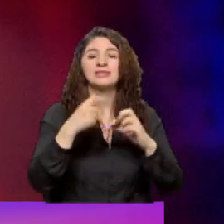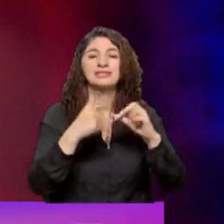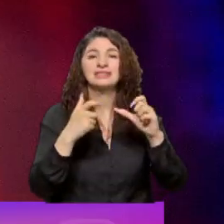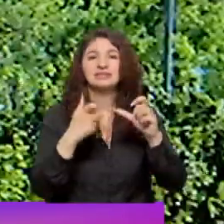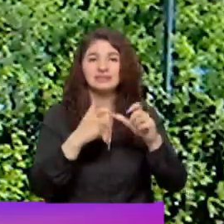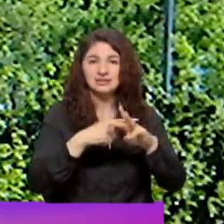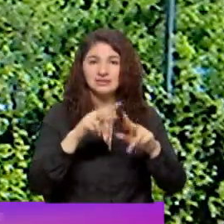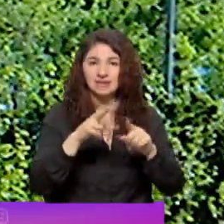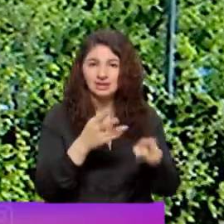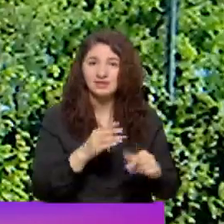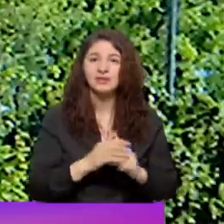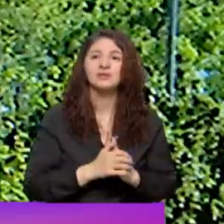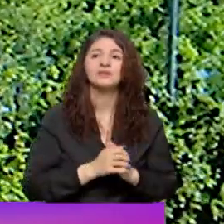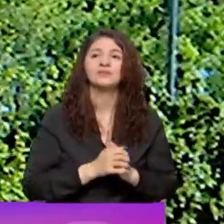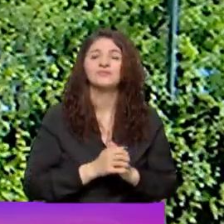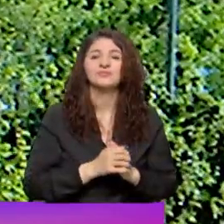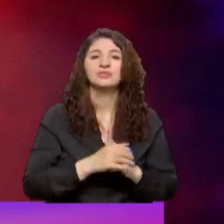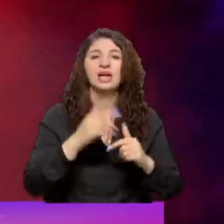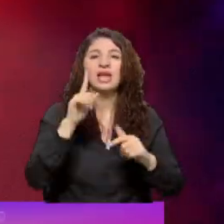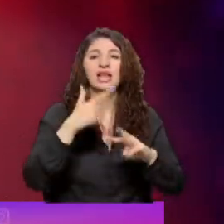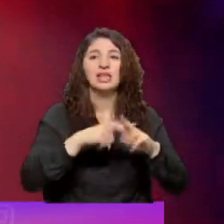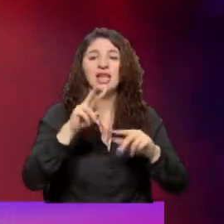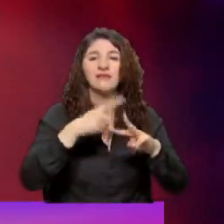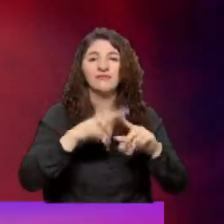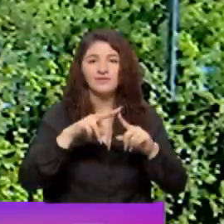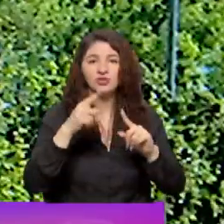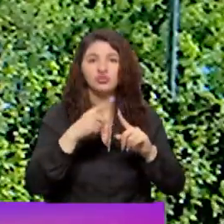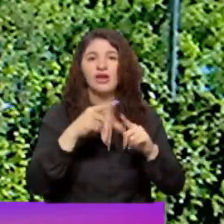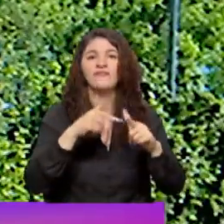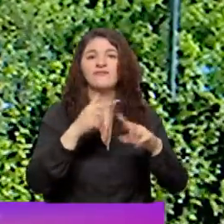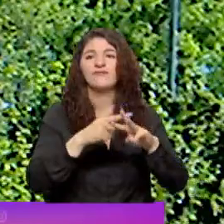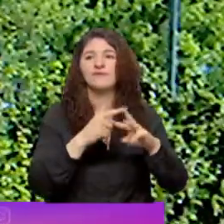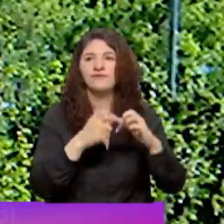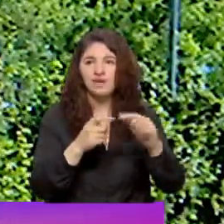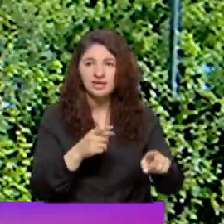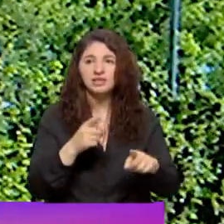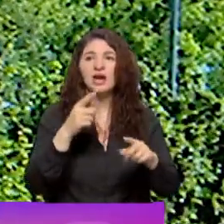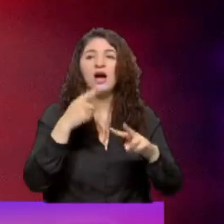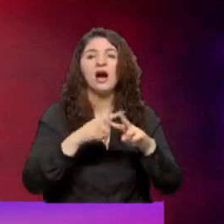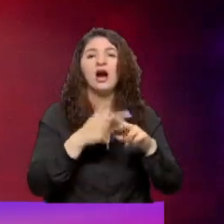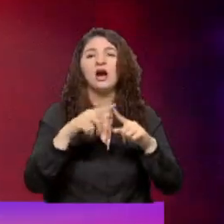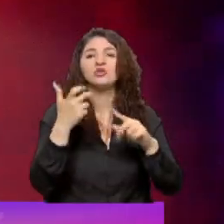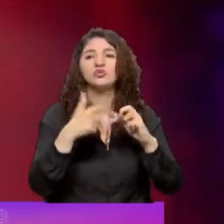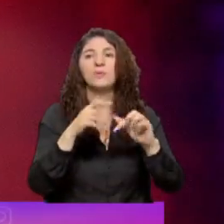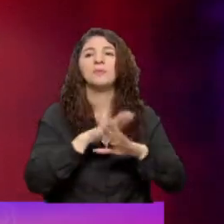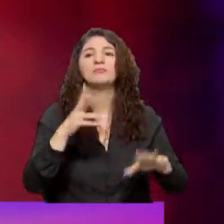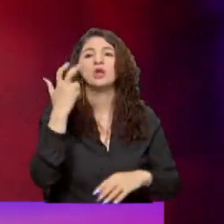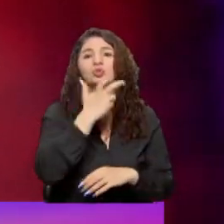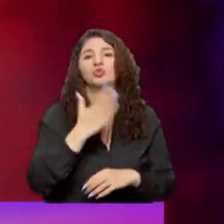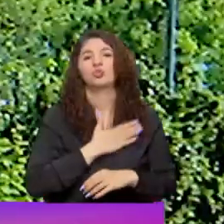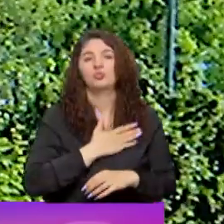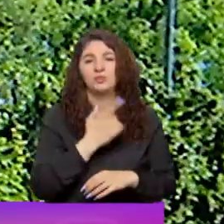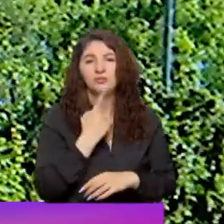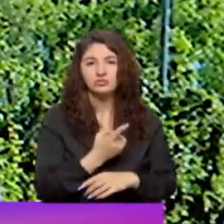Yetkin o Levent Tuncay First ya Aynur pekal Duman bitmeyen